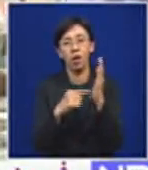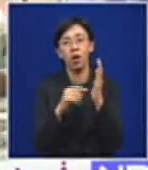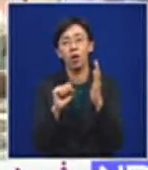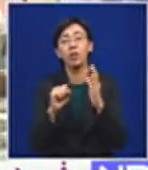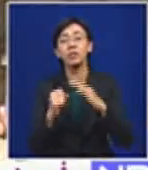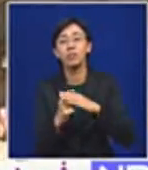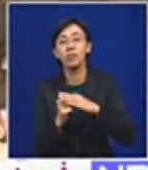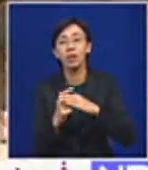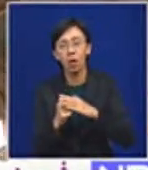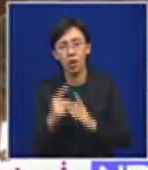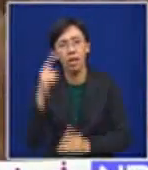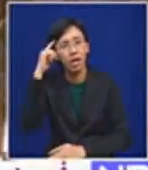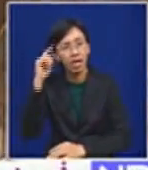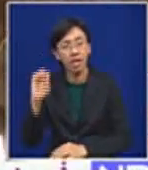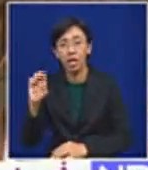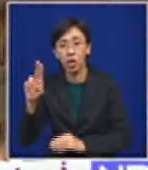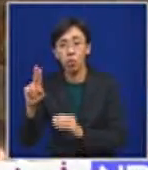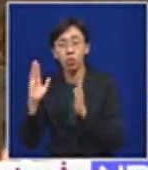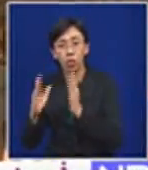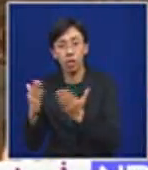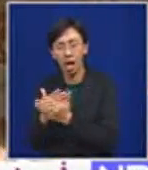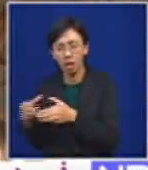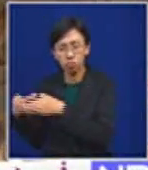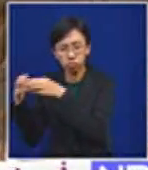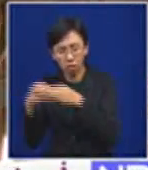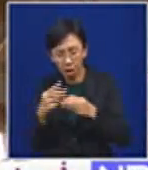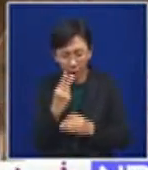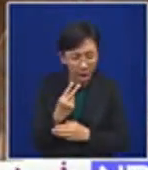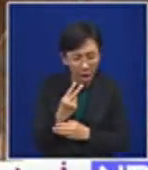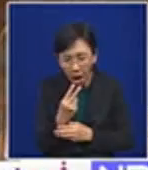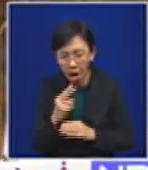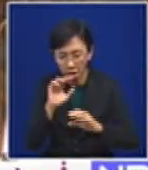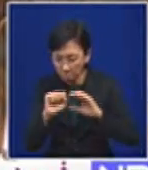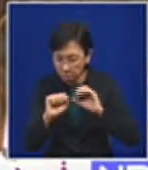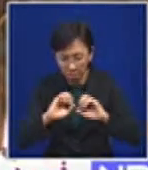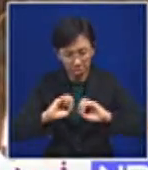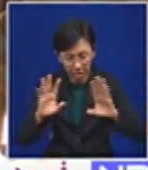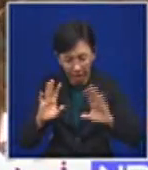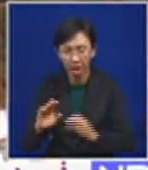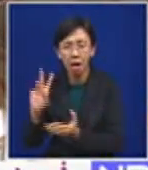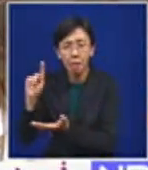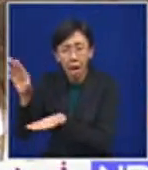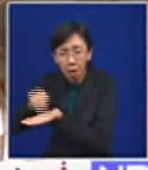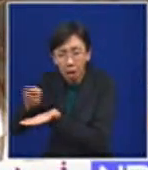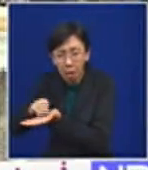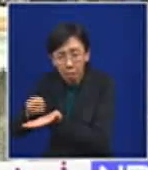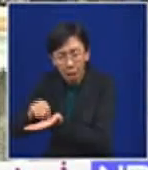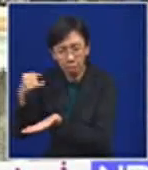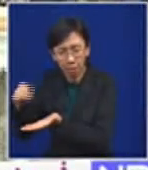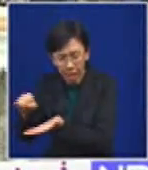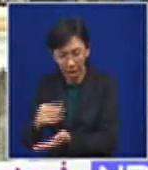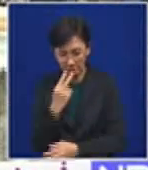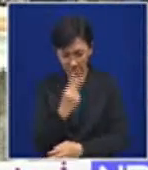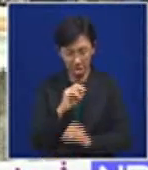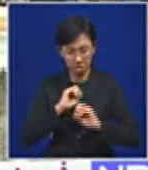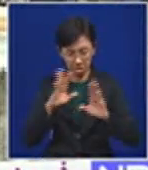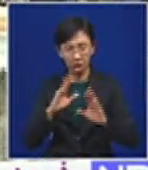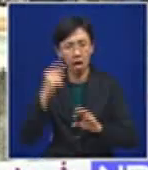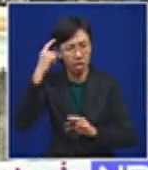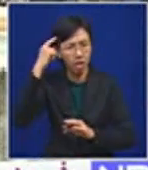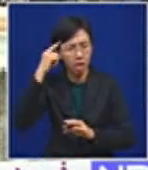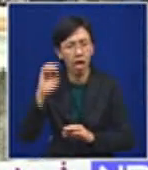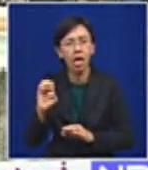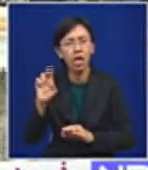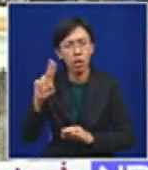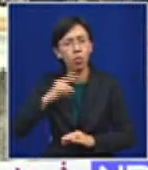น EU ลงมาวันนั้นพวกเขาได้เห็นของจริงมากกว่าข้อมูลที่ได้รับแบบผิดๆ ผมว่าตรงนี้ก็น่าจะทำให้ EU